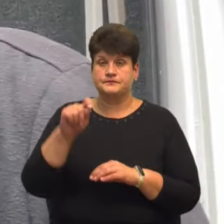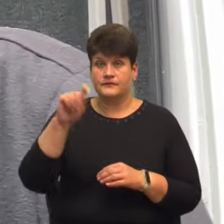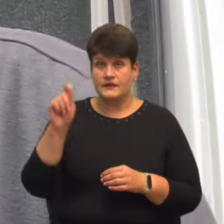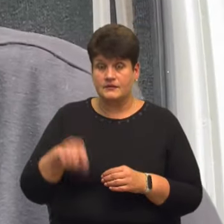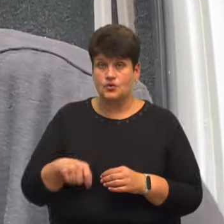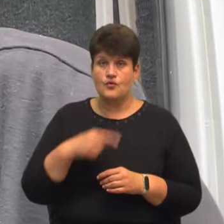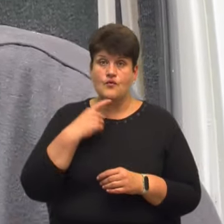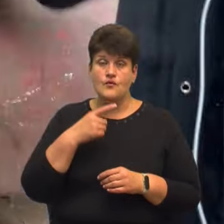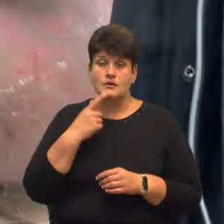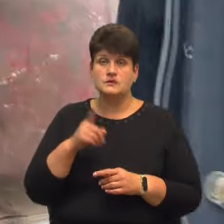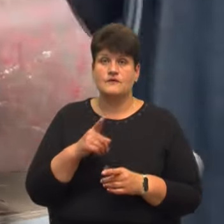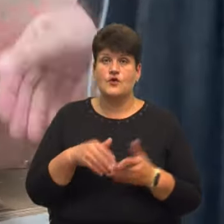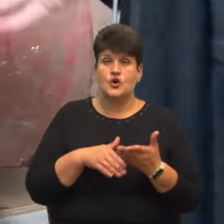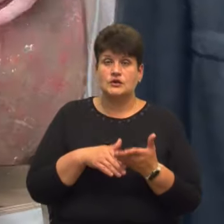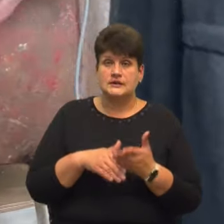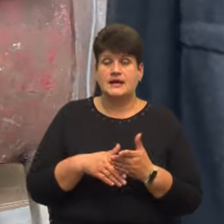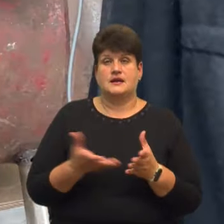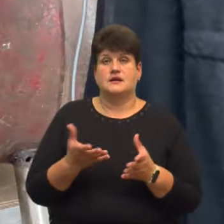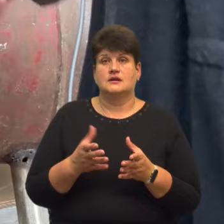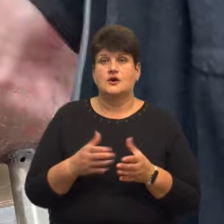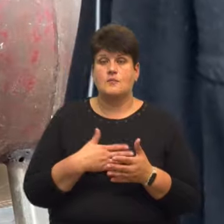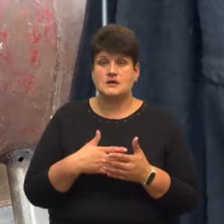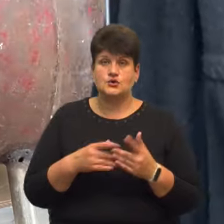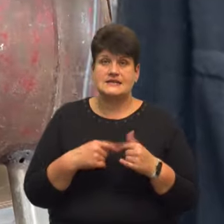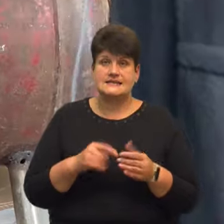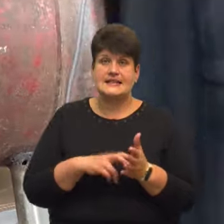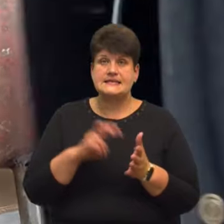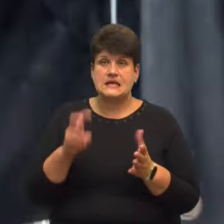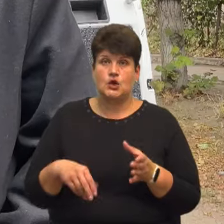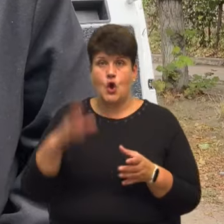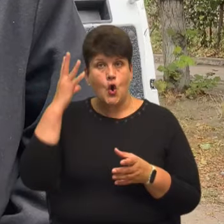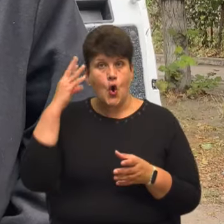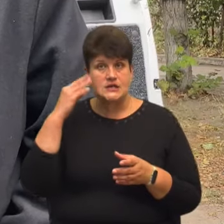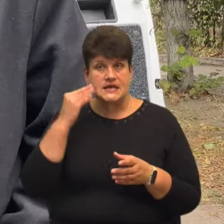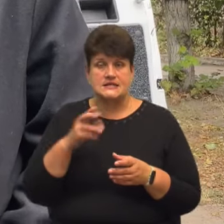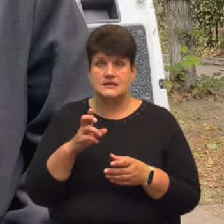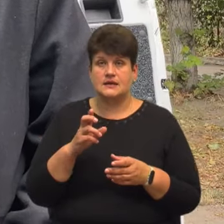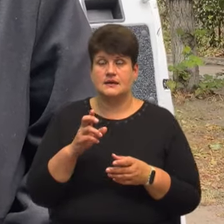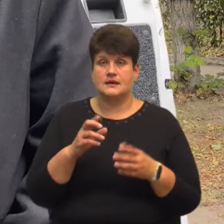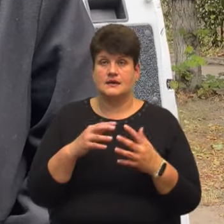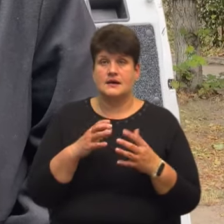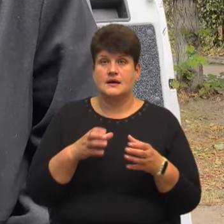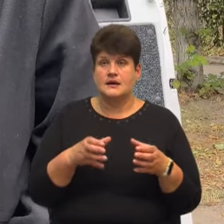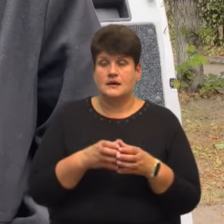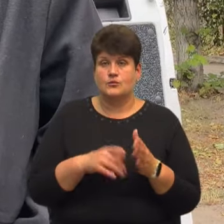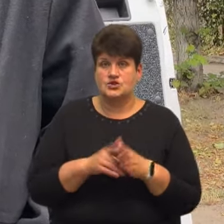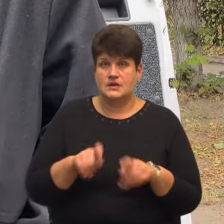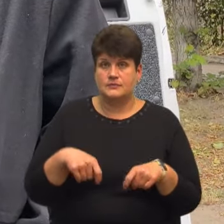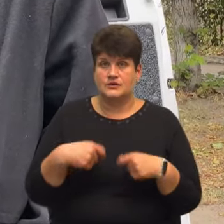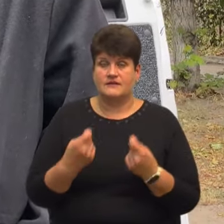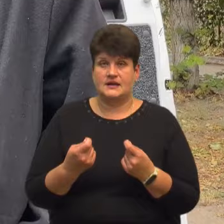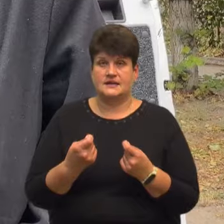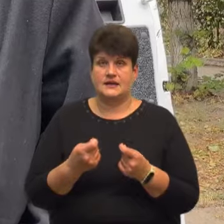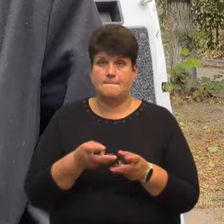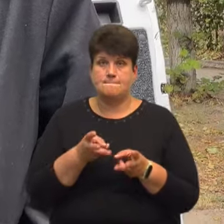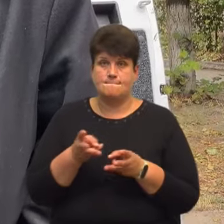громадської організації десантно козацький рій почали відправляти військовим пічки перший рейс Це було 12 буржуйок